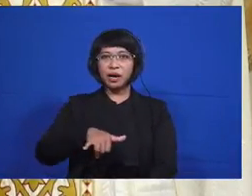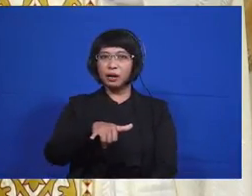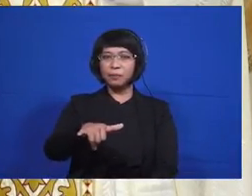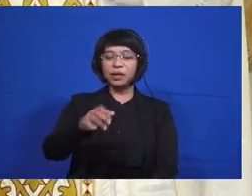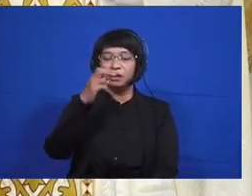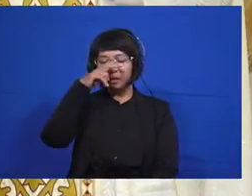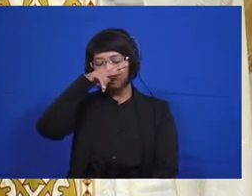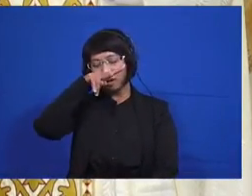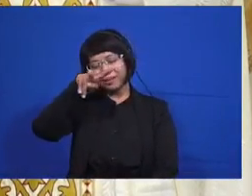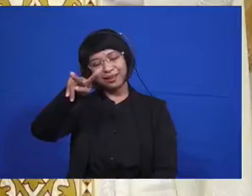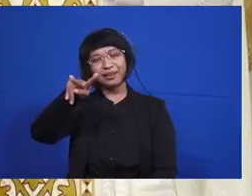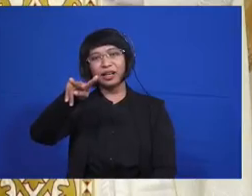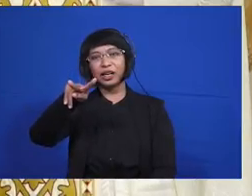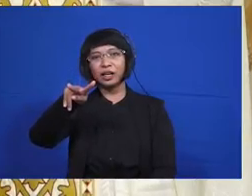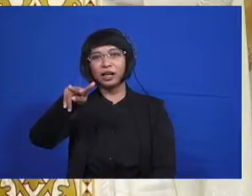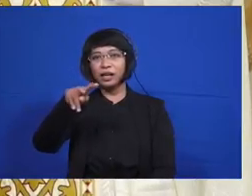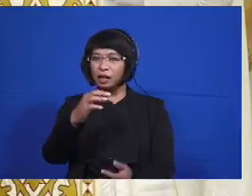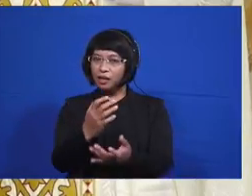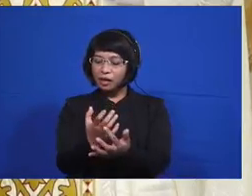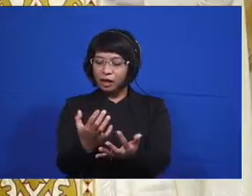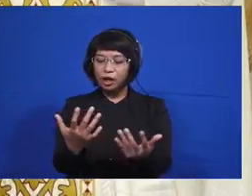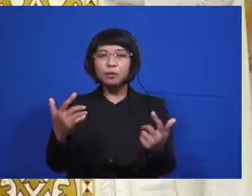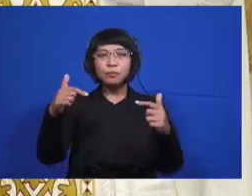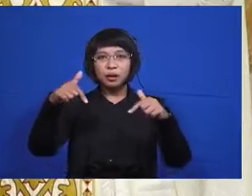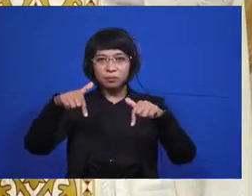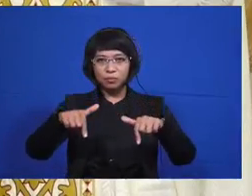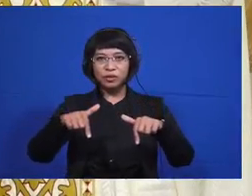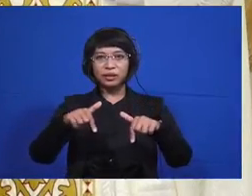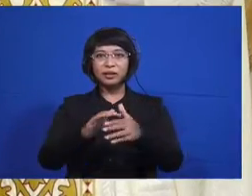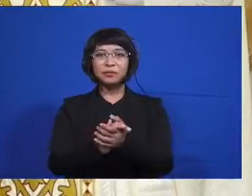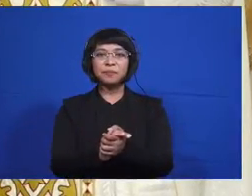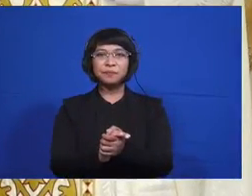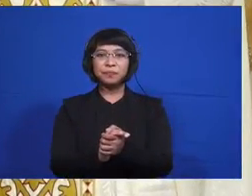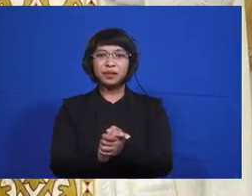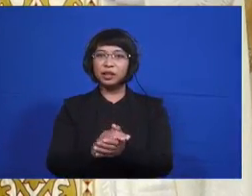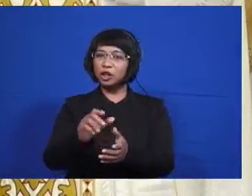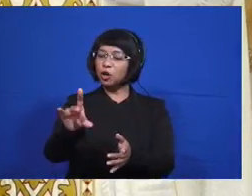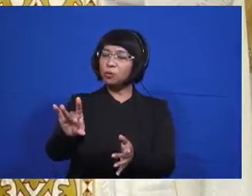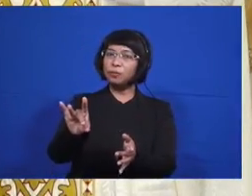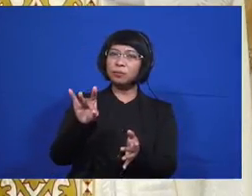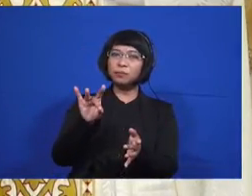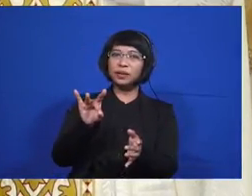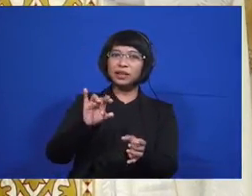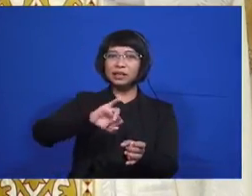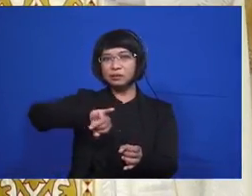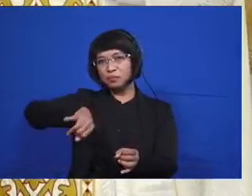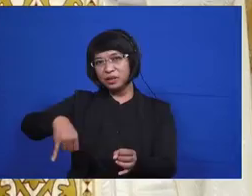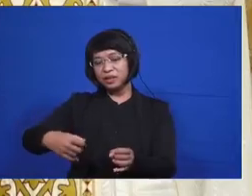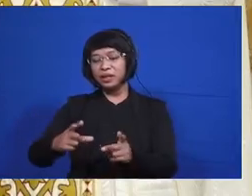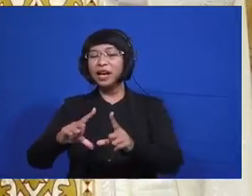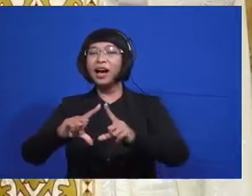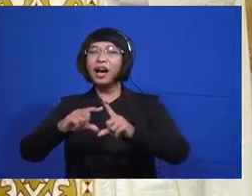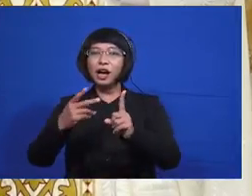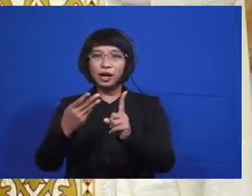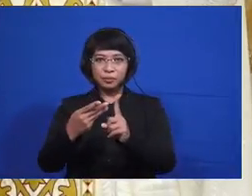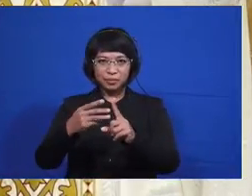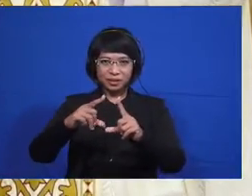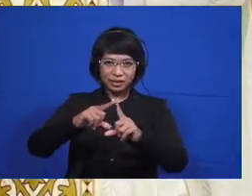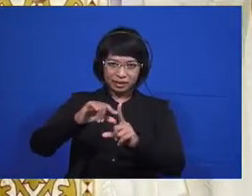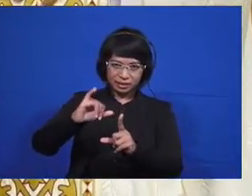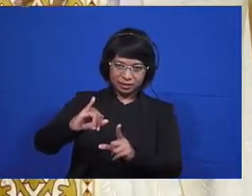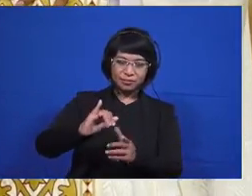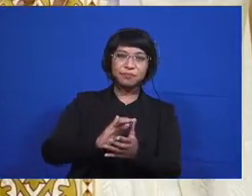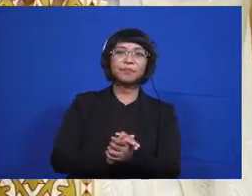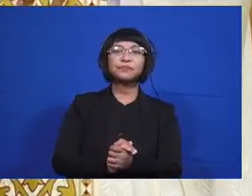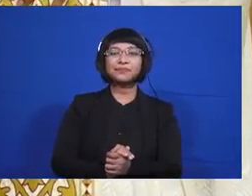Pandanglah dengan rela para hamba-Mu ini yang telah Kau pilih untuk menjadi abdi dan pembagi